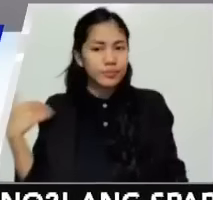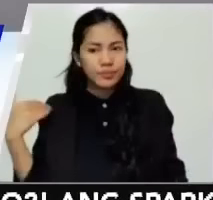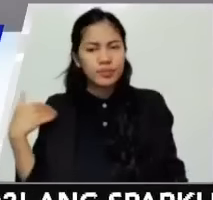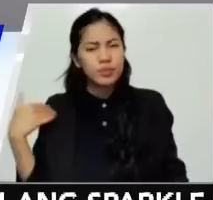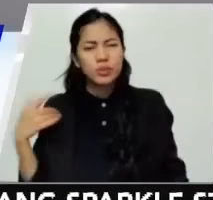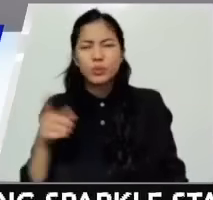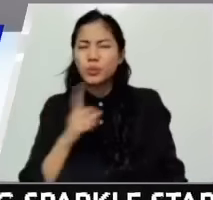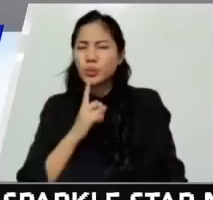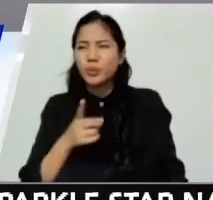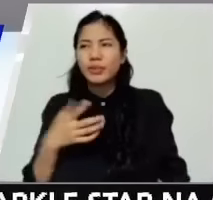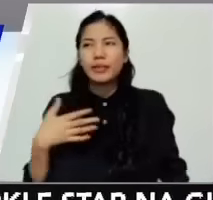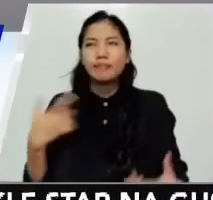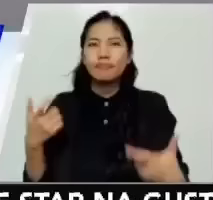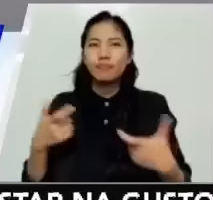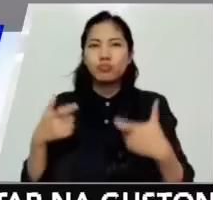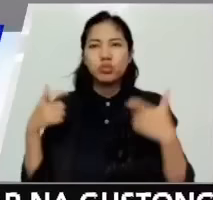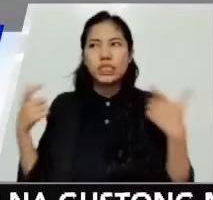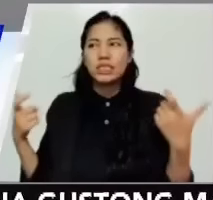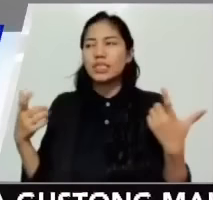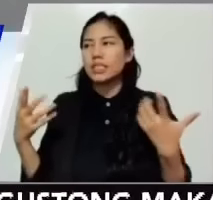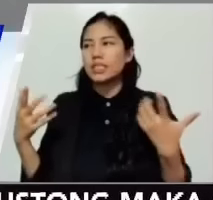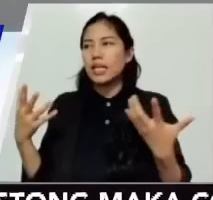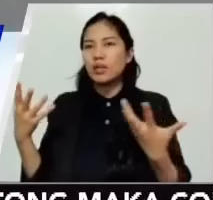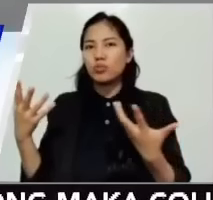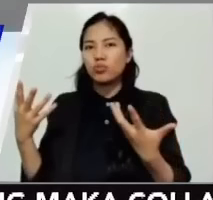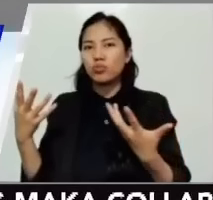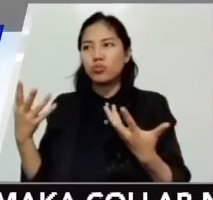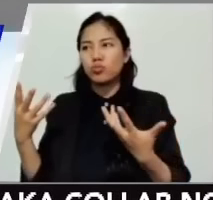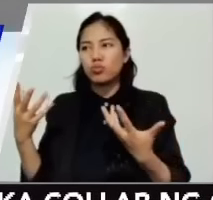mga response, ano. At hindi ko